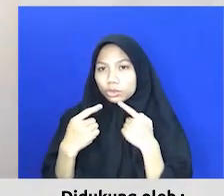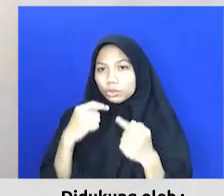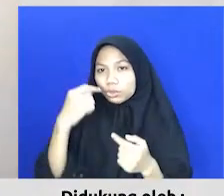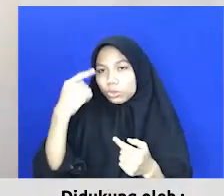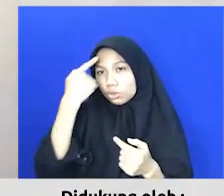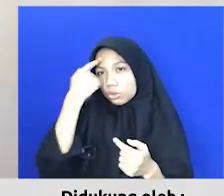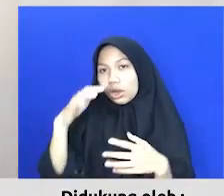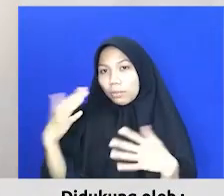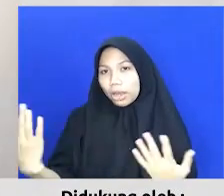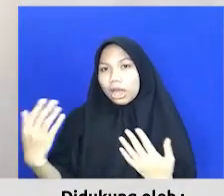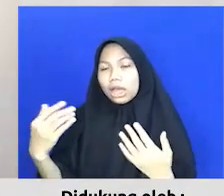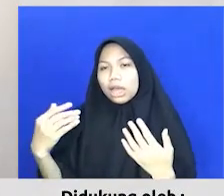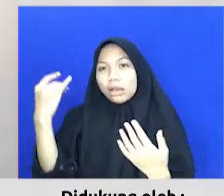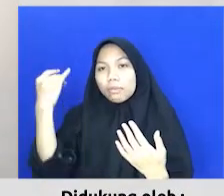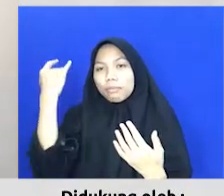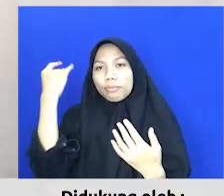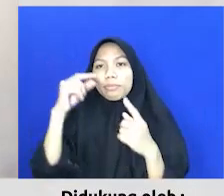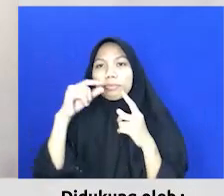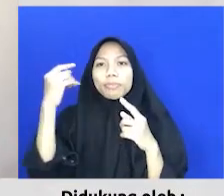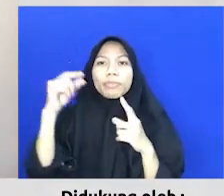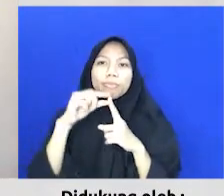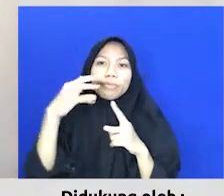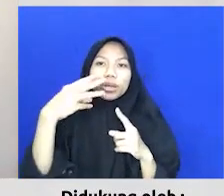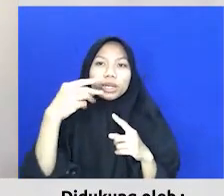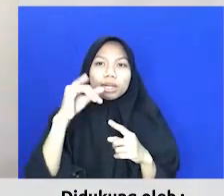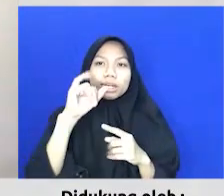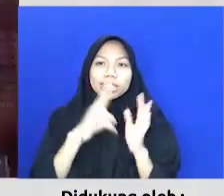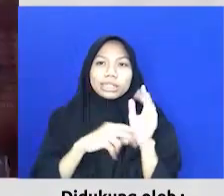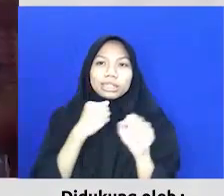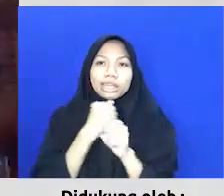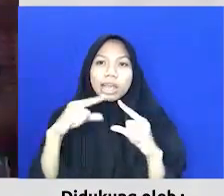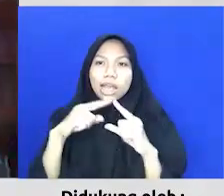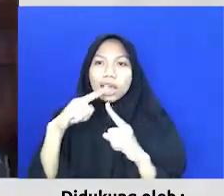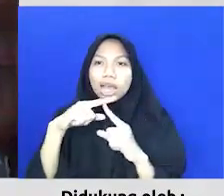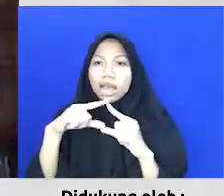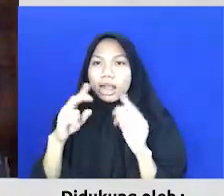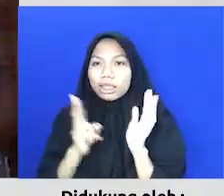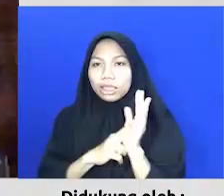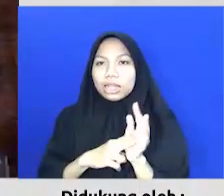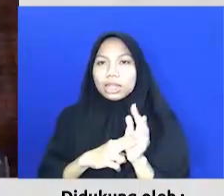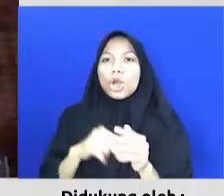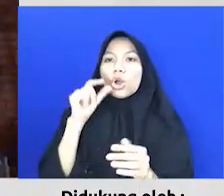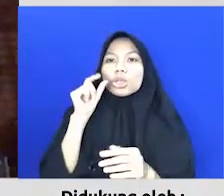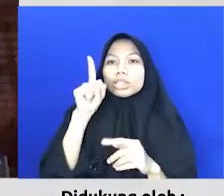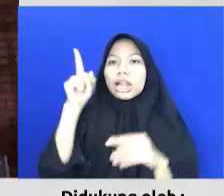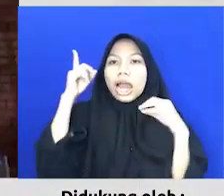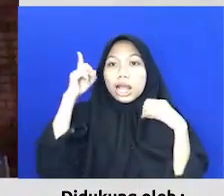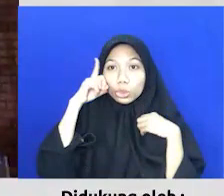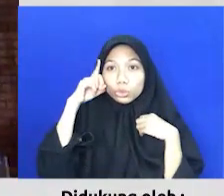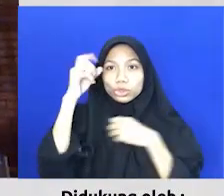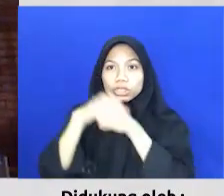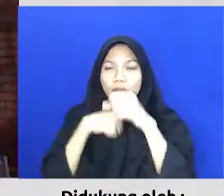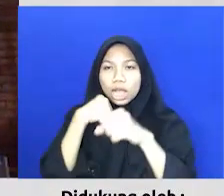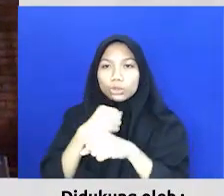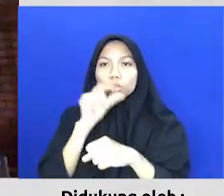sebagai bapak perfilman nasional. Hari syuting pertama film pertama Pak Usmar itu juga disebut sebagai